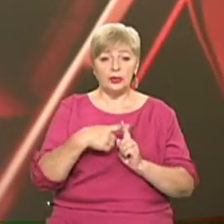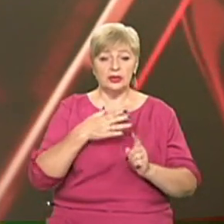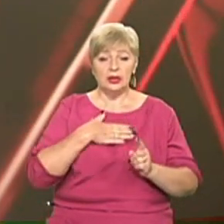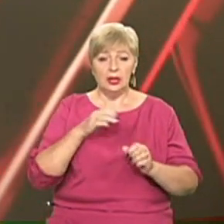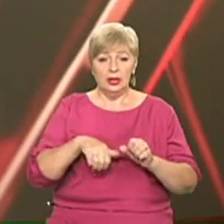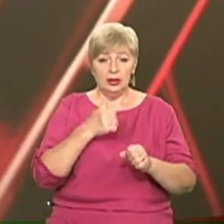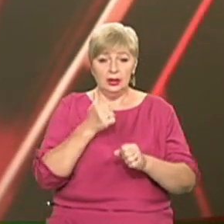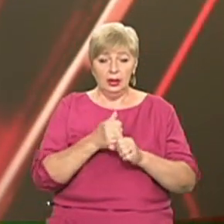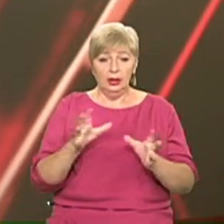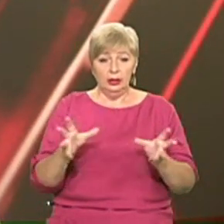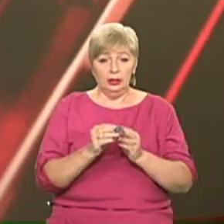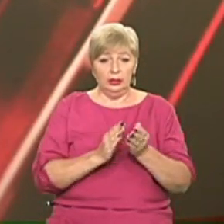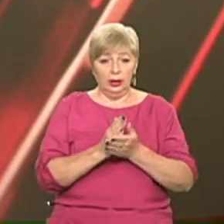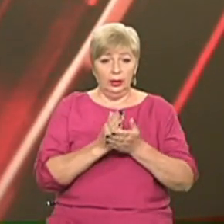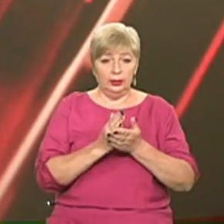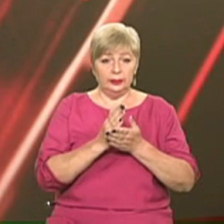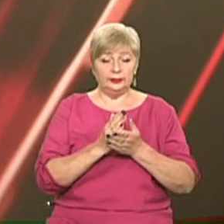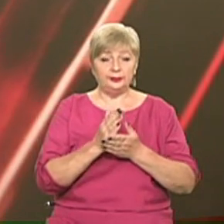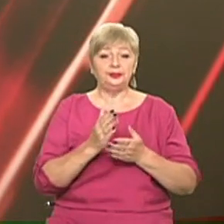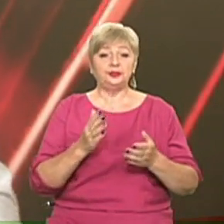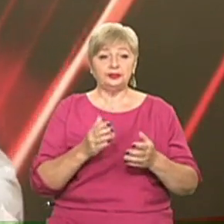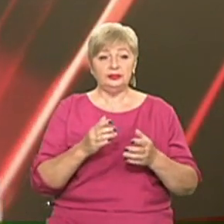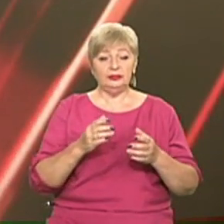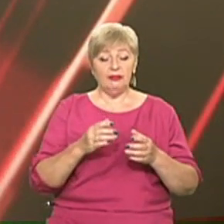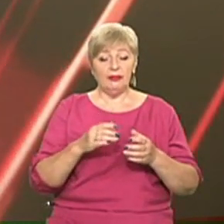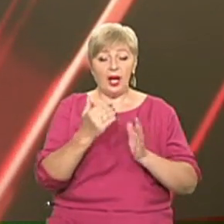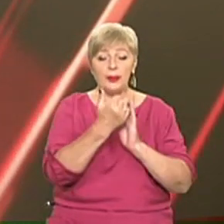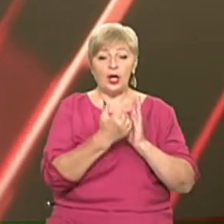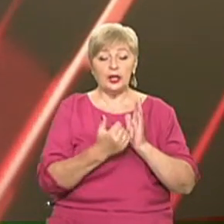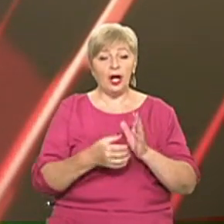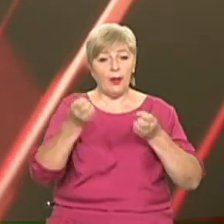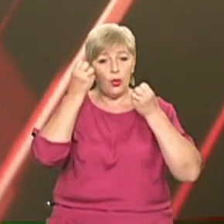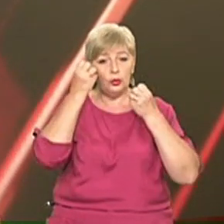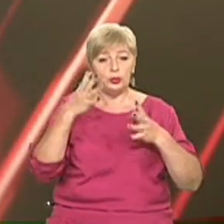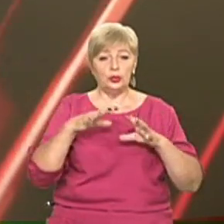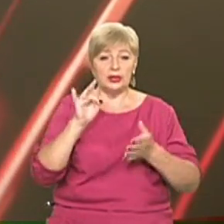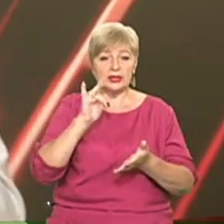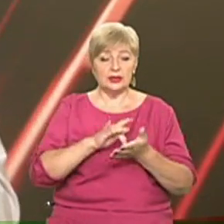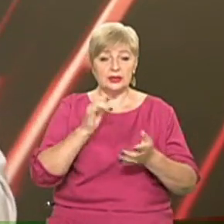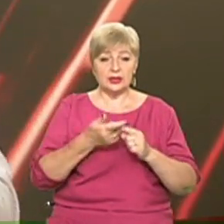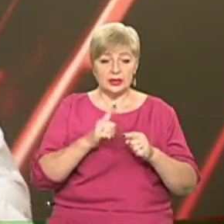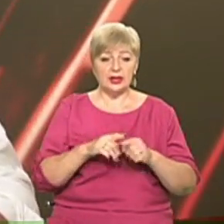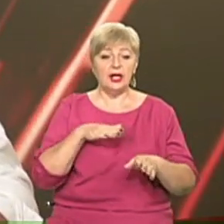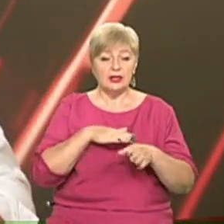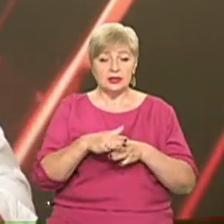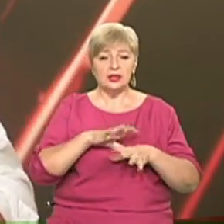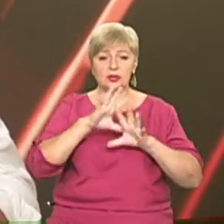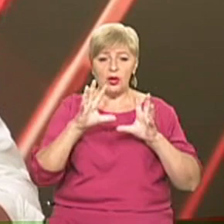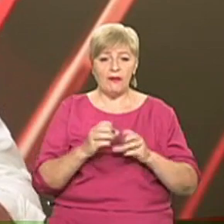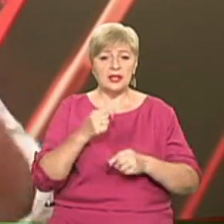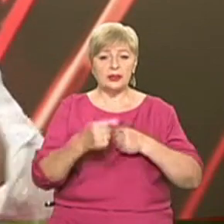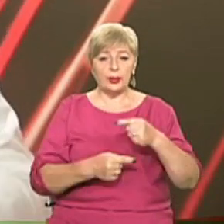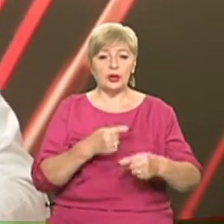наш генеральний партнер – це програма «Культурна столиця», яка безпосередньо здійснює весь процес